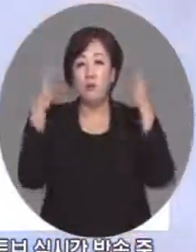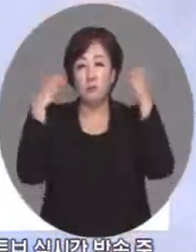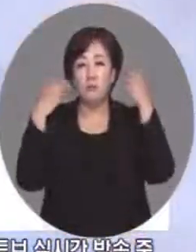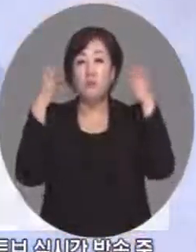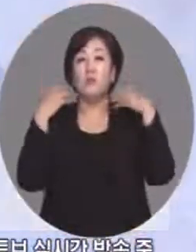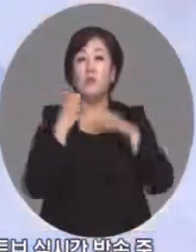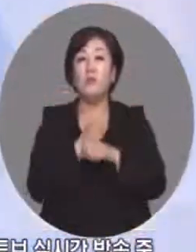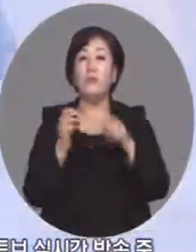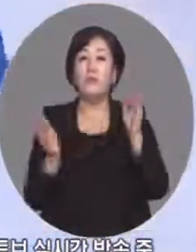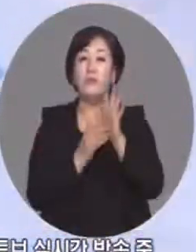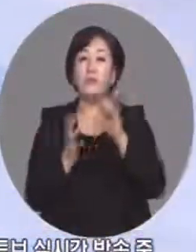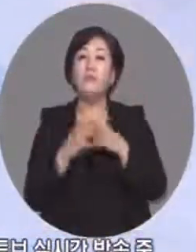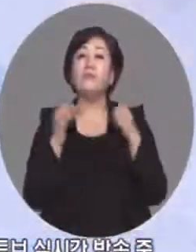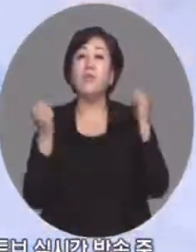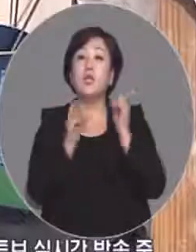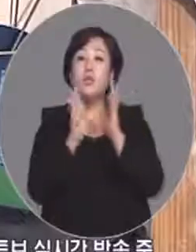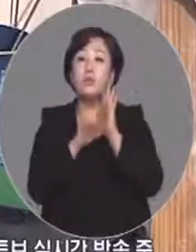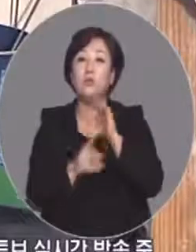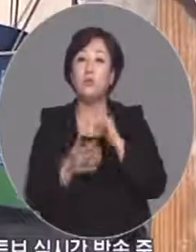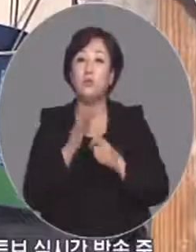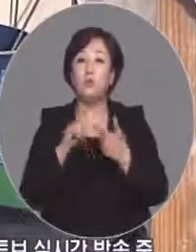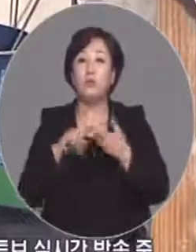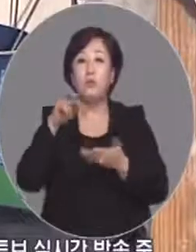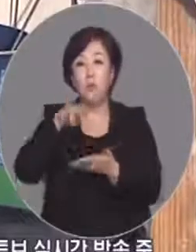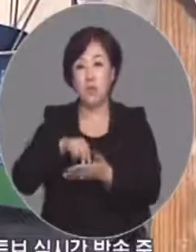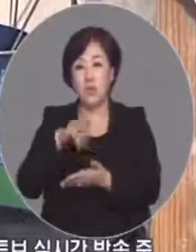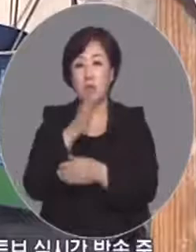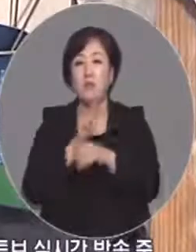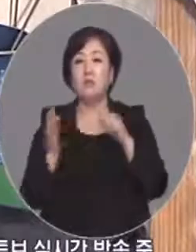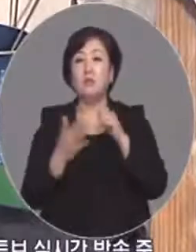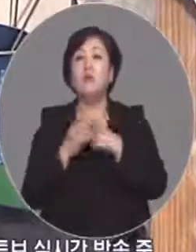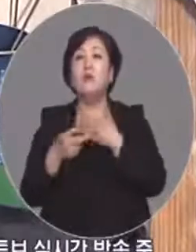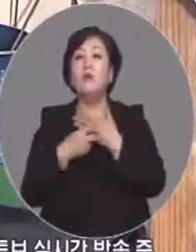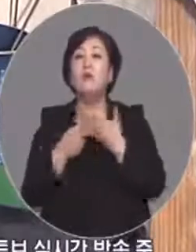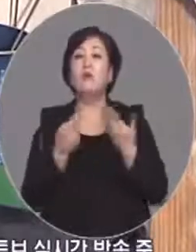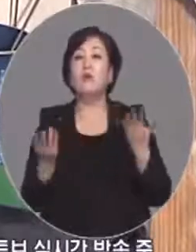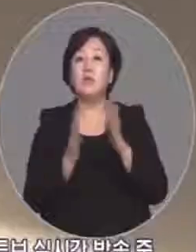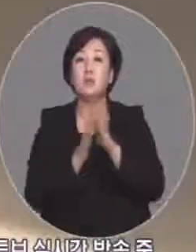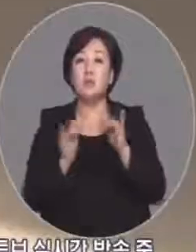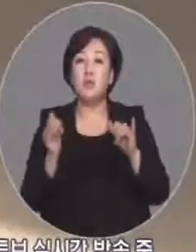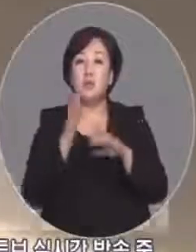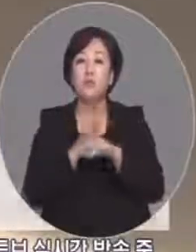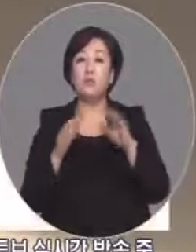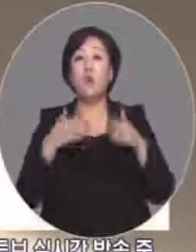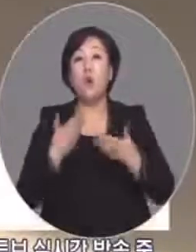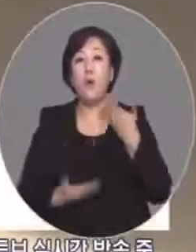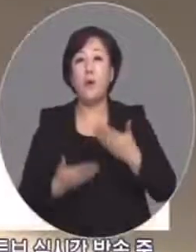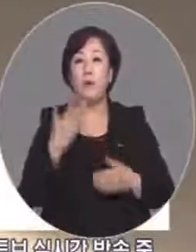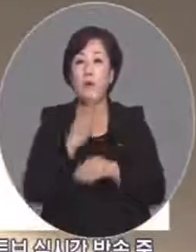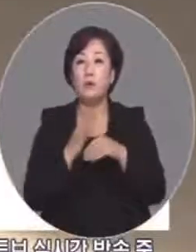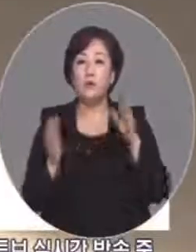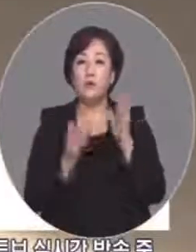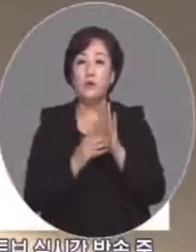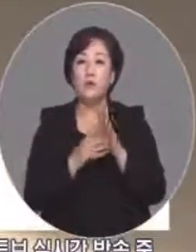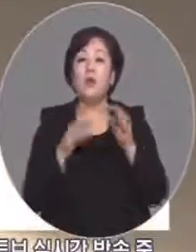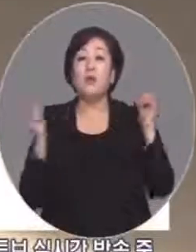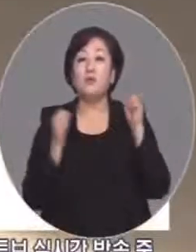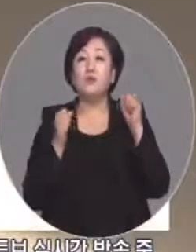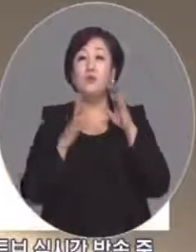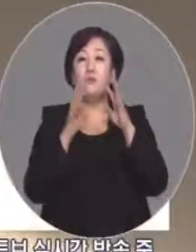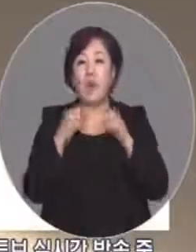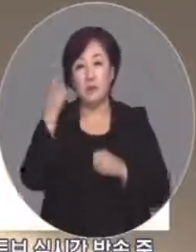나고 겨울철 한파에도 묵묵히 자리를 지킨 의료진이 있었습니다. 바빠서 추위를